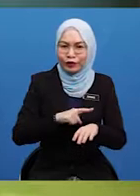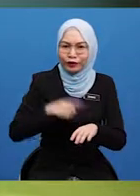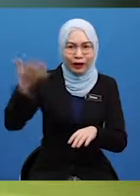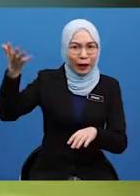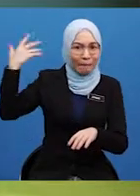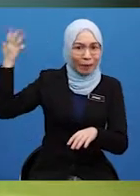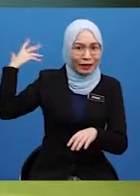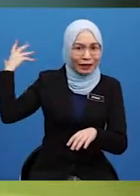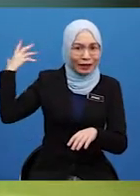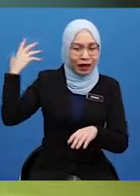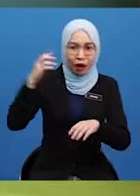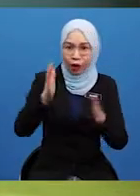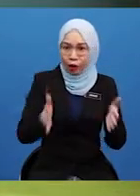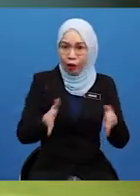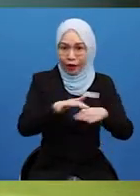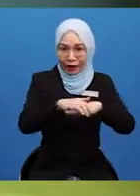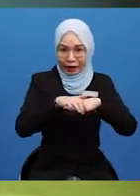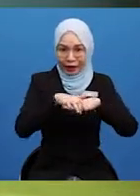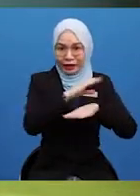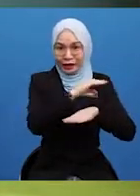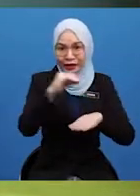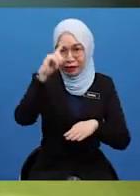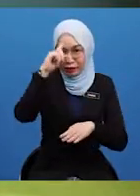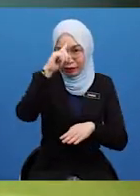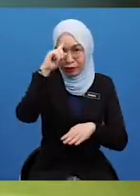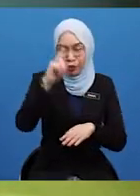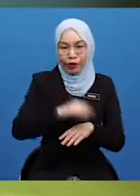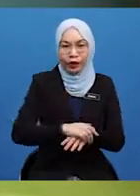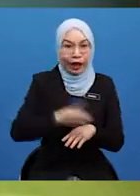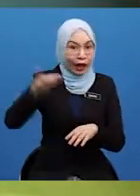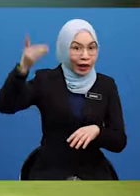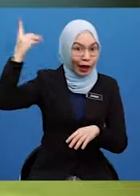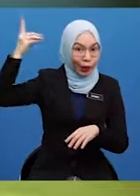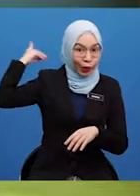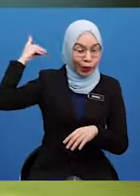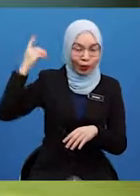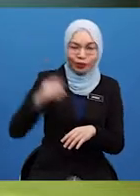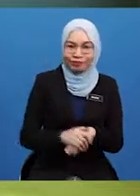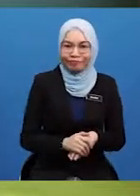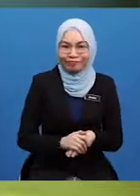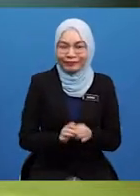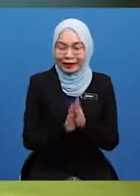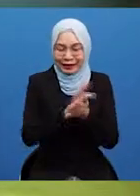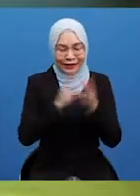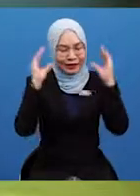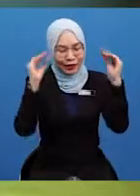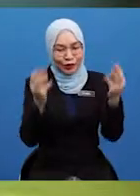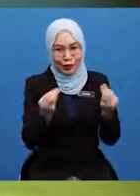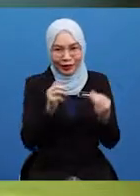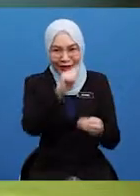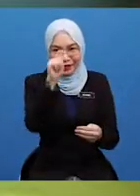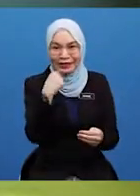jepun suatu ketika dahulu jagung mahu bertanya siapa yang tak tidak boleh hidup